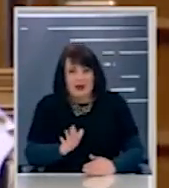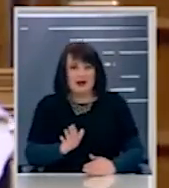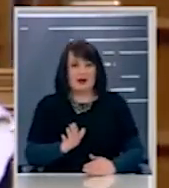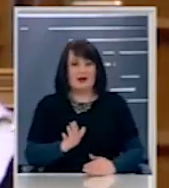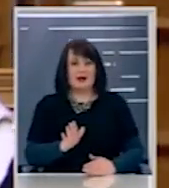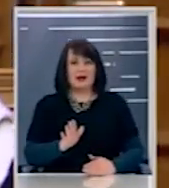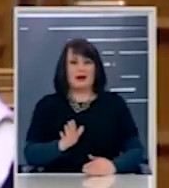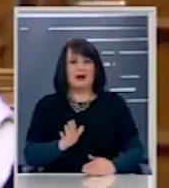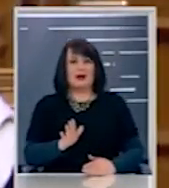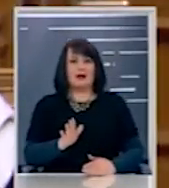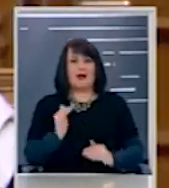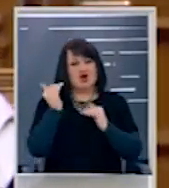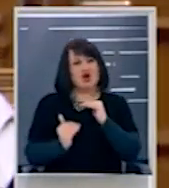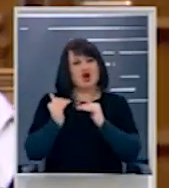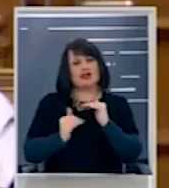ηγέτες του Νότου,